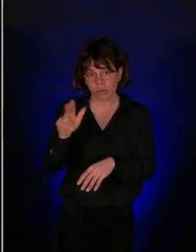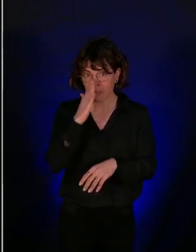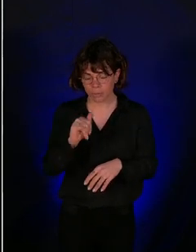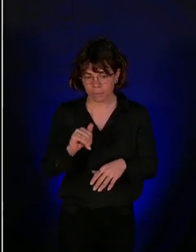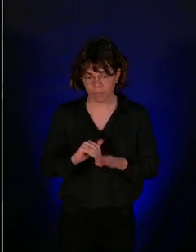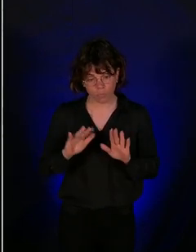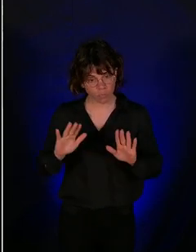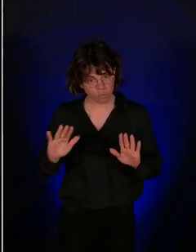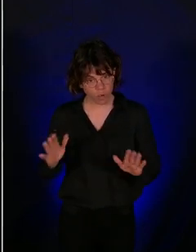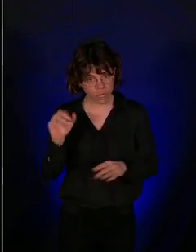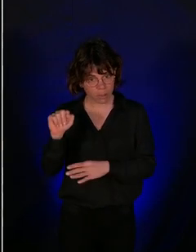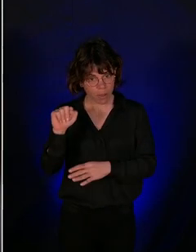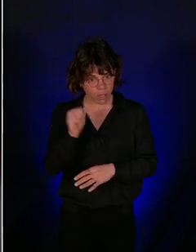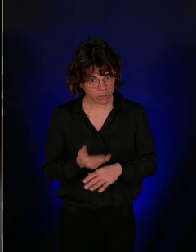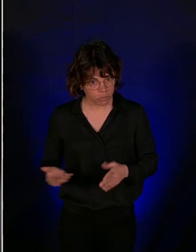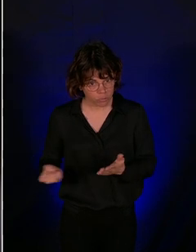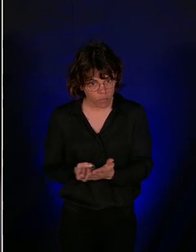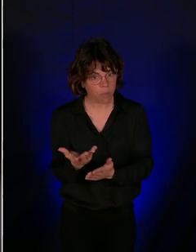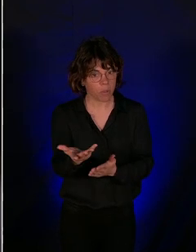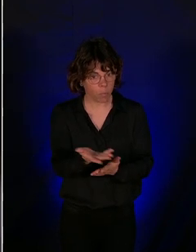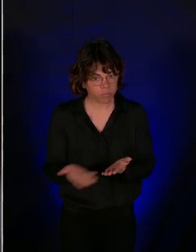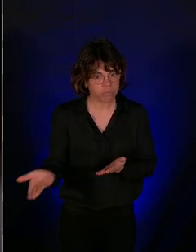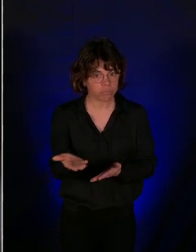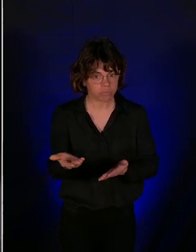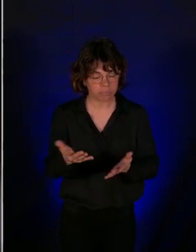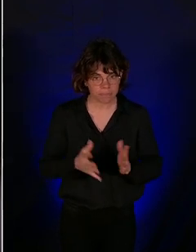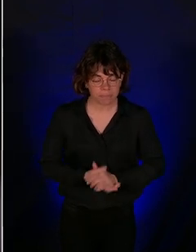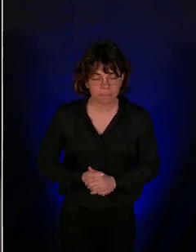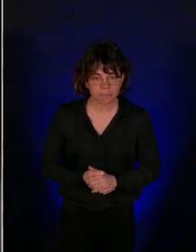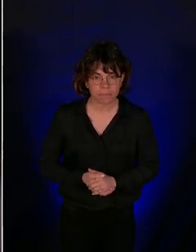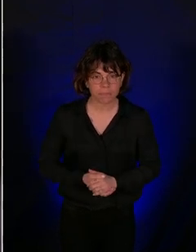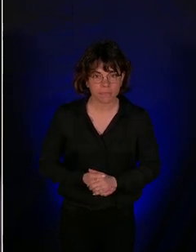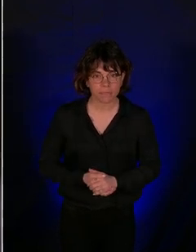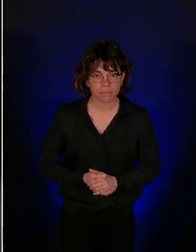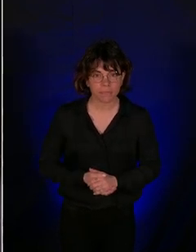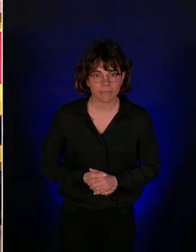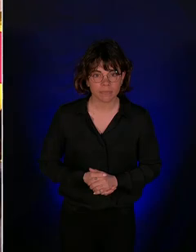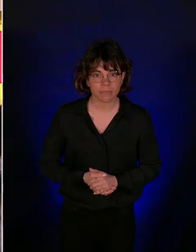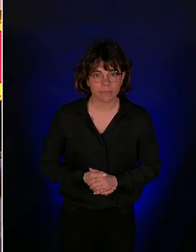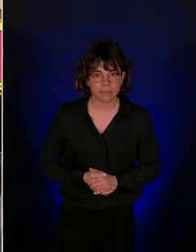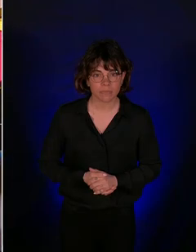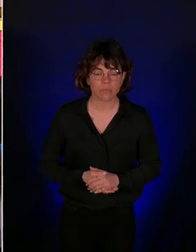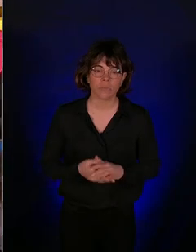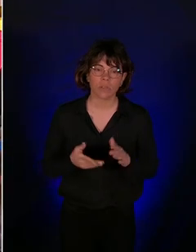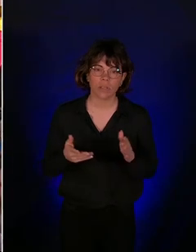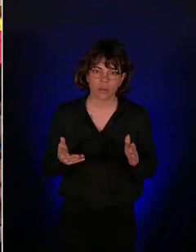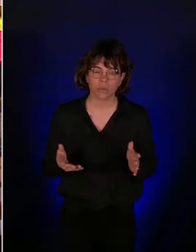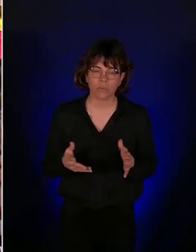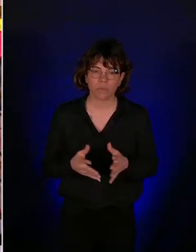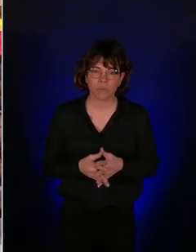Voilà, mes camarades, les premières annonces que je devais vous faire. Je souhaitais